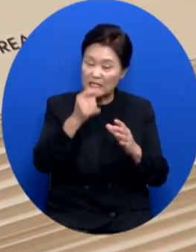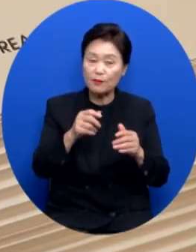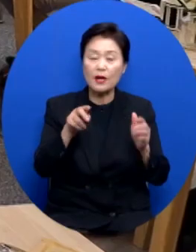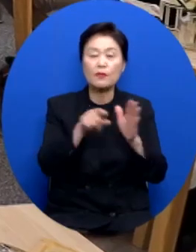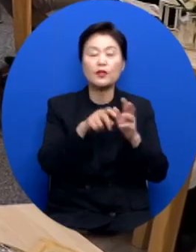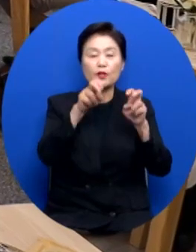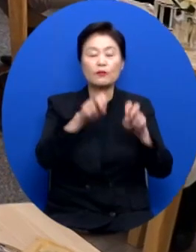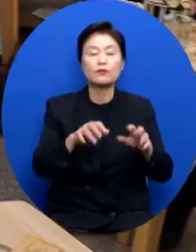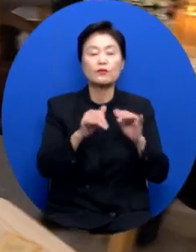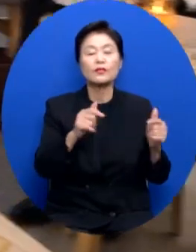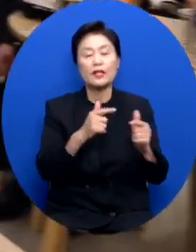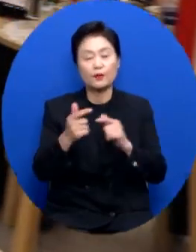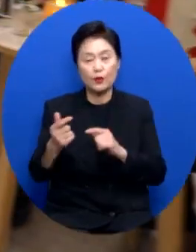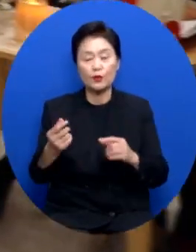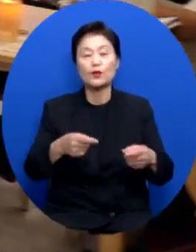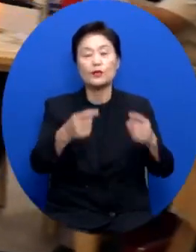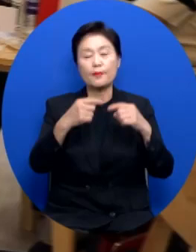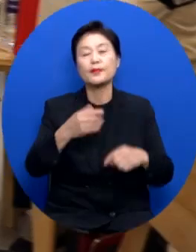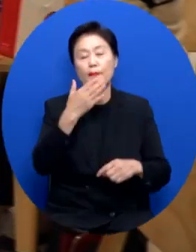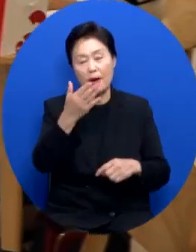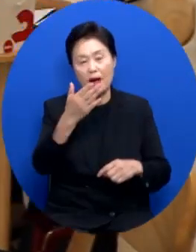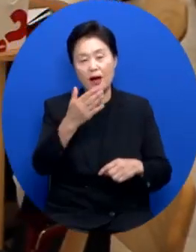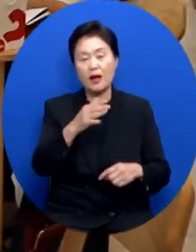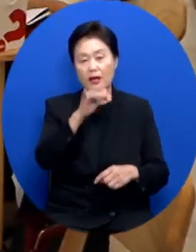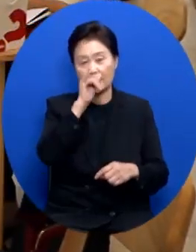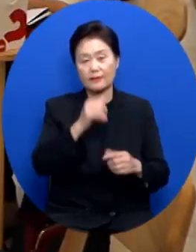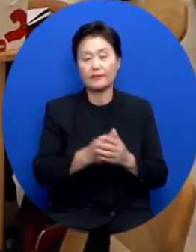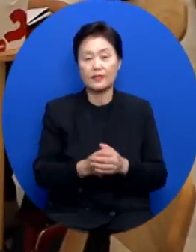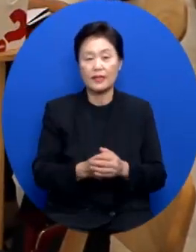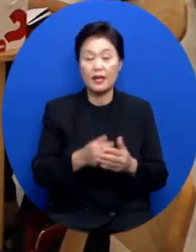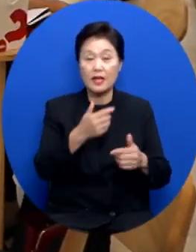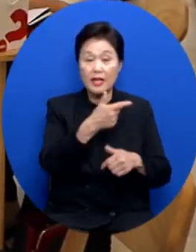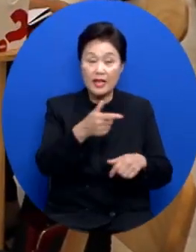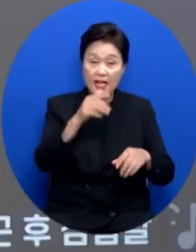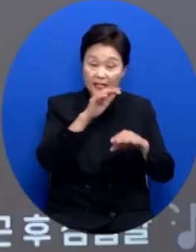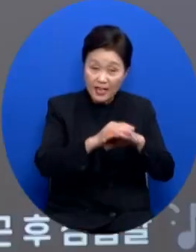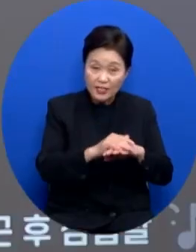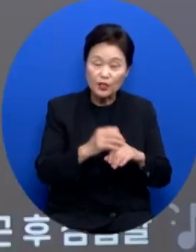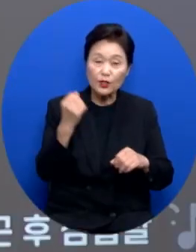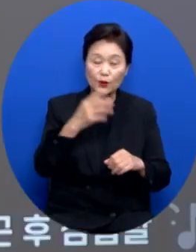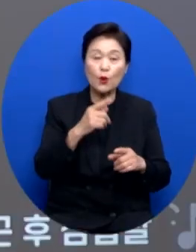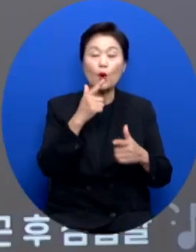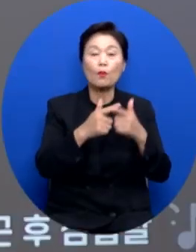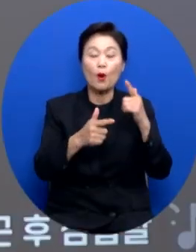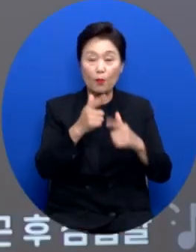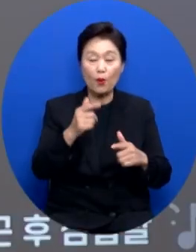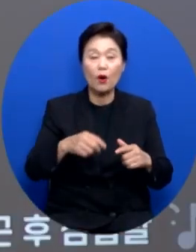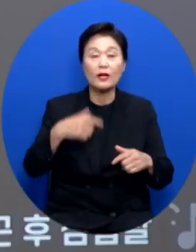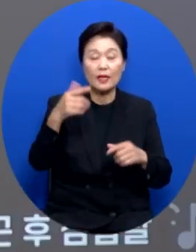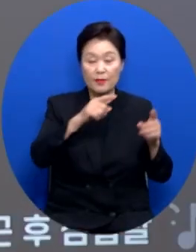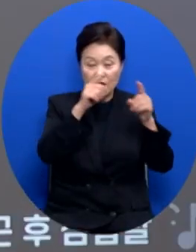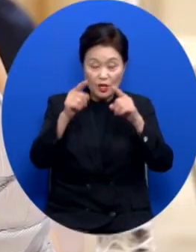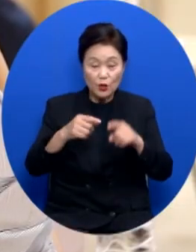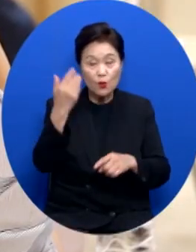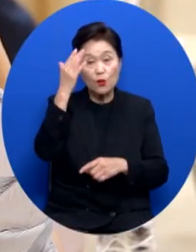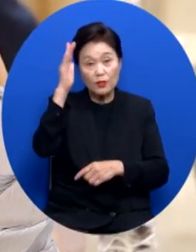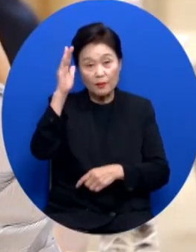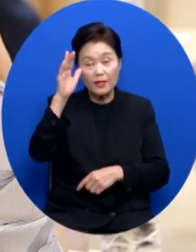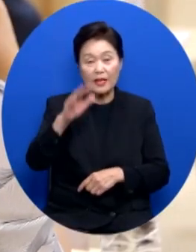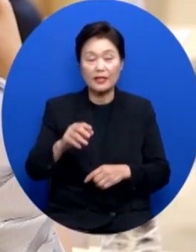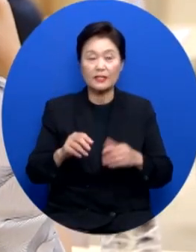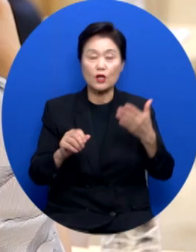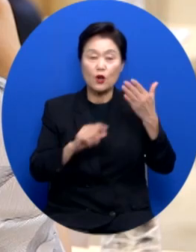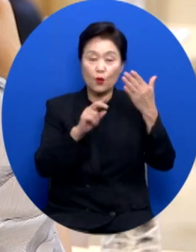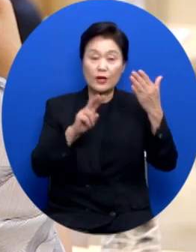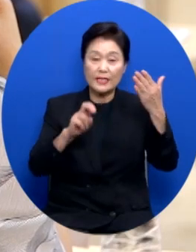전도용으로 목회자들의 관심을 모았습니다 대전에 이어 목포에서 열린 메리지 코스 전국 워크숍은 27일